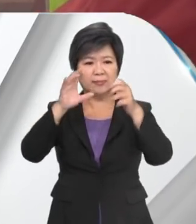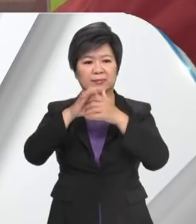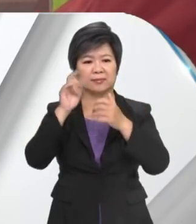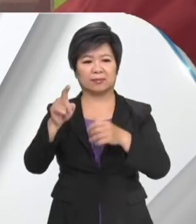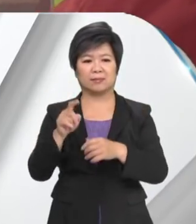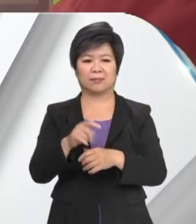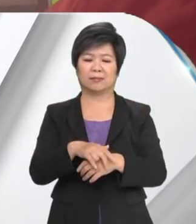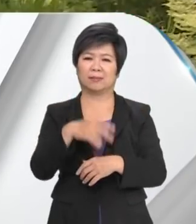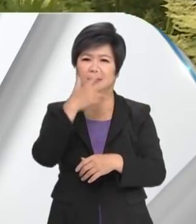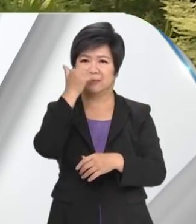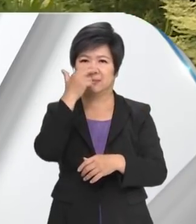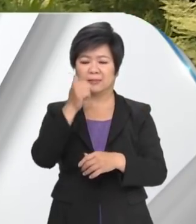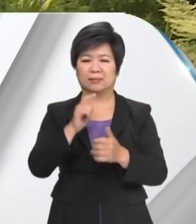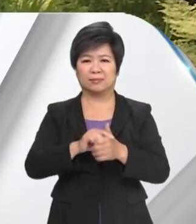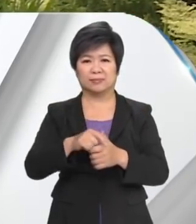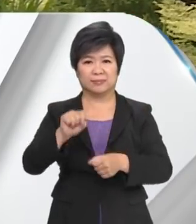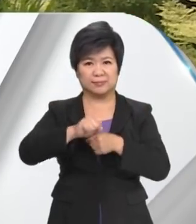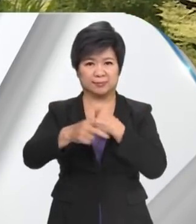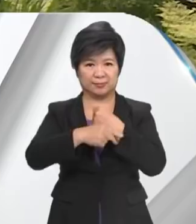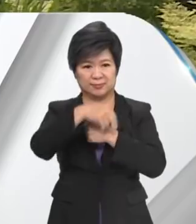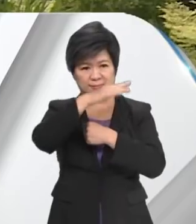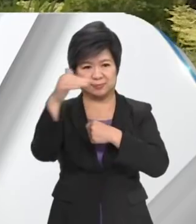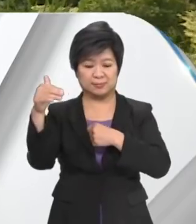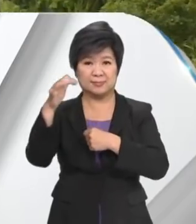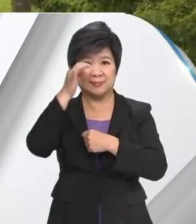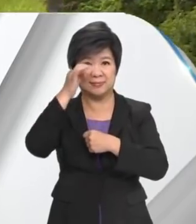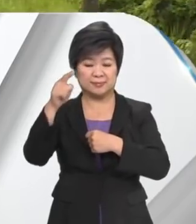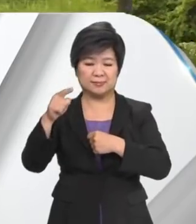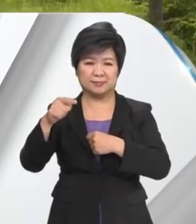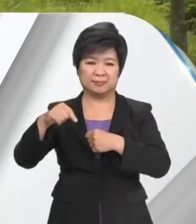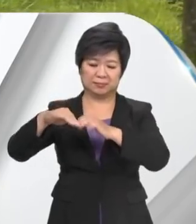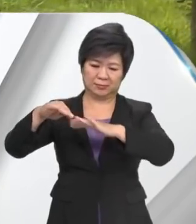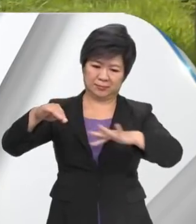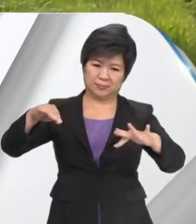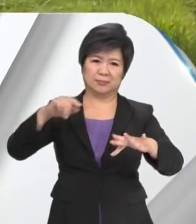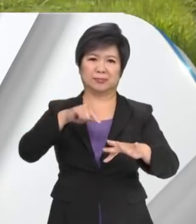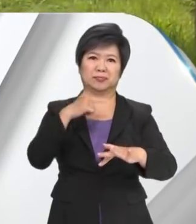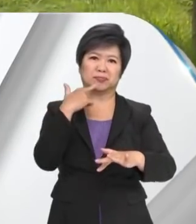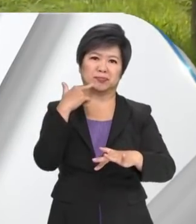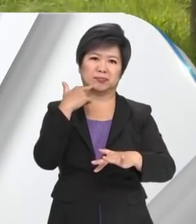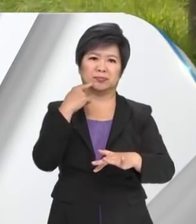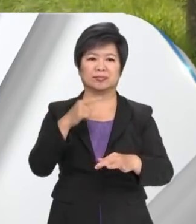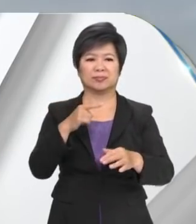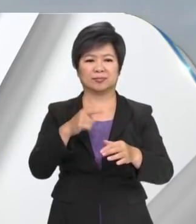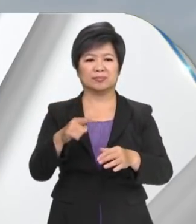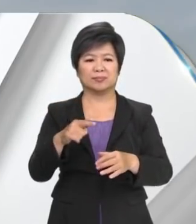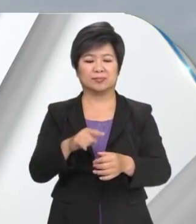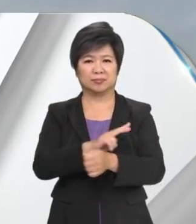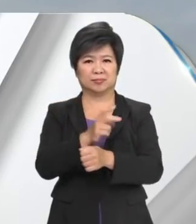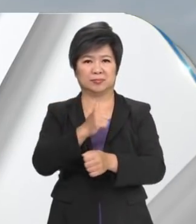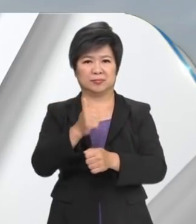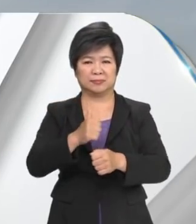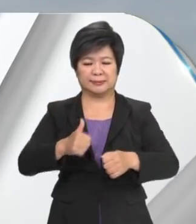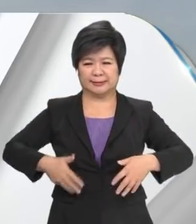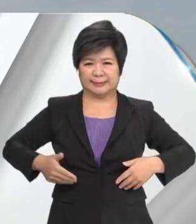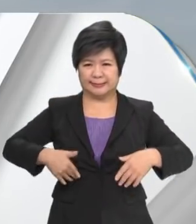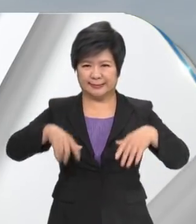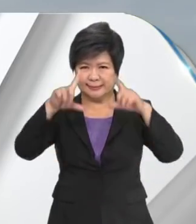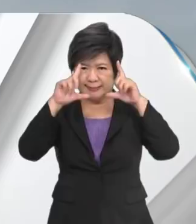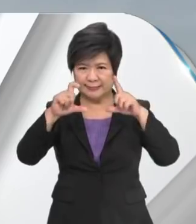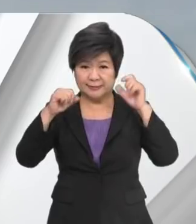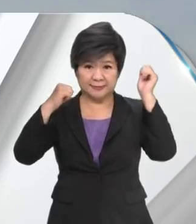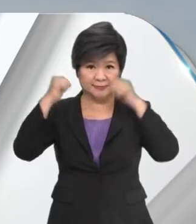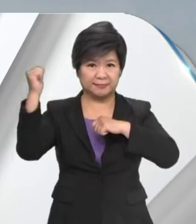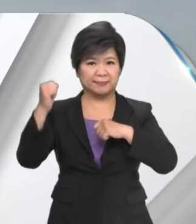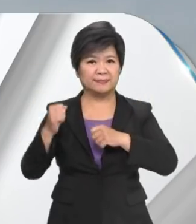嘉里山，沿到水库水面，变作一幅动人的画面。安静的风景，林吉春当然爱翕起来。做来到